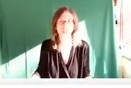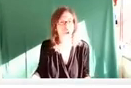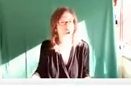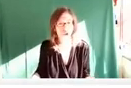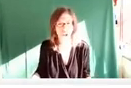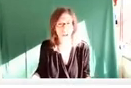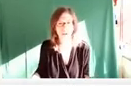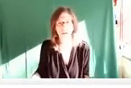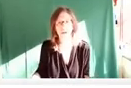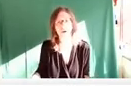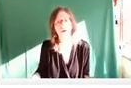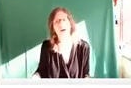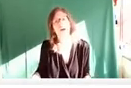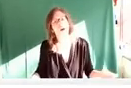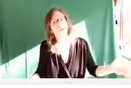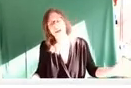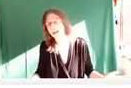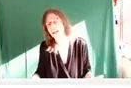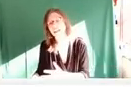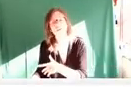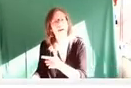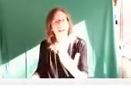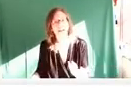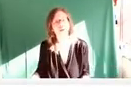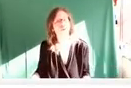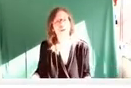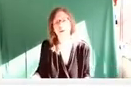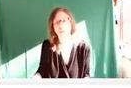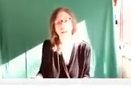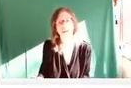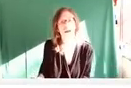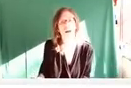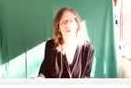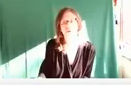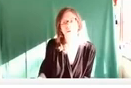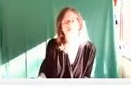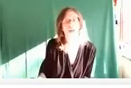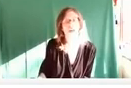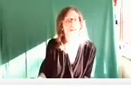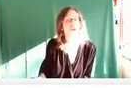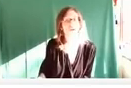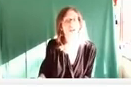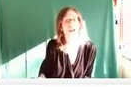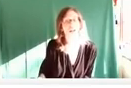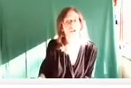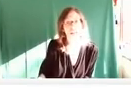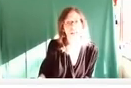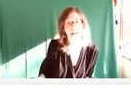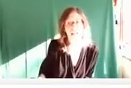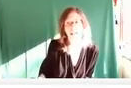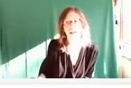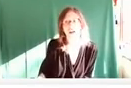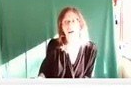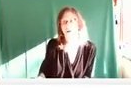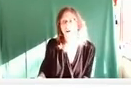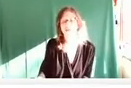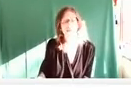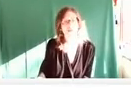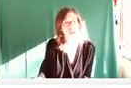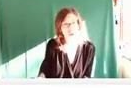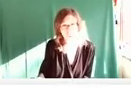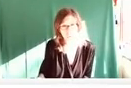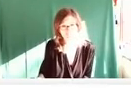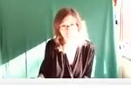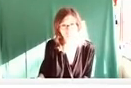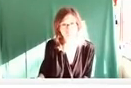épidémiologie, etc. Mais ça a créé des vagues dans tous les domaines. Donc, en sciences sociales en général, en